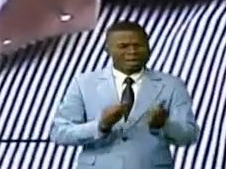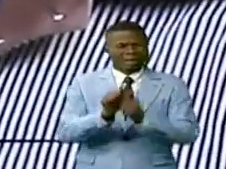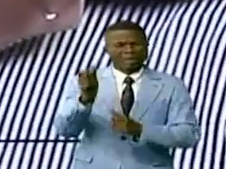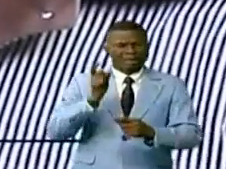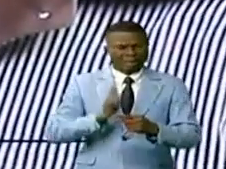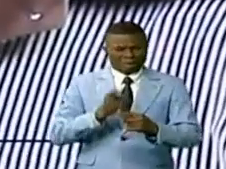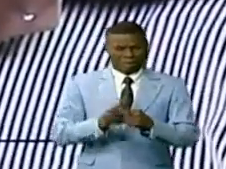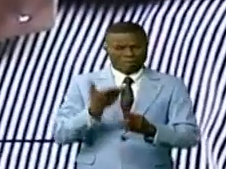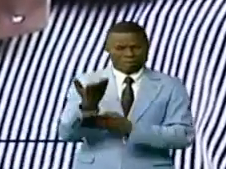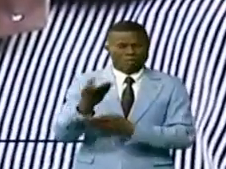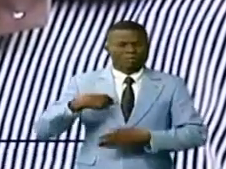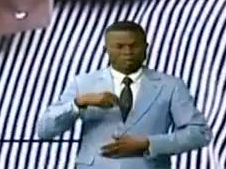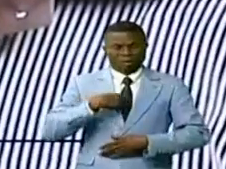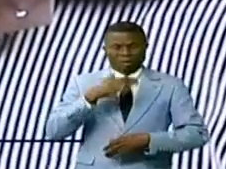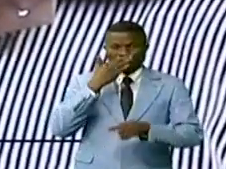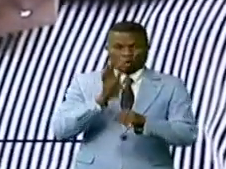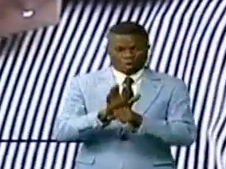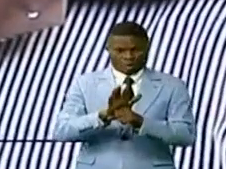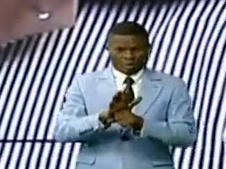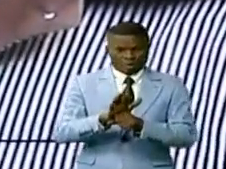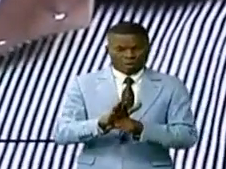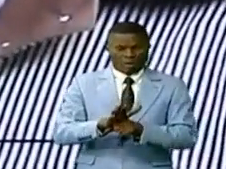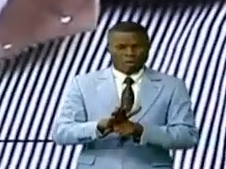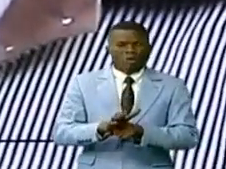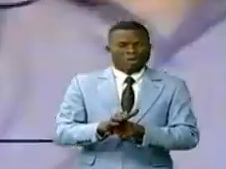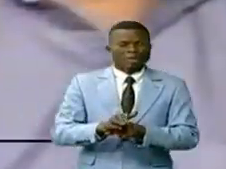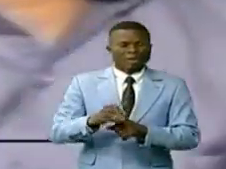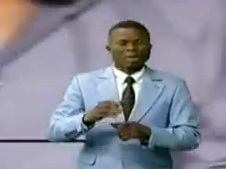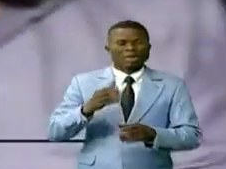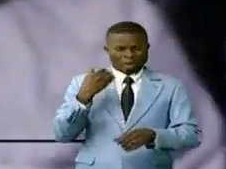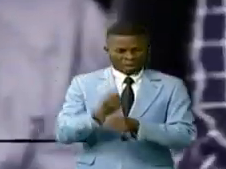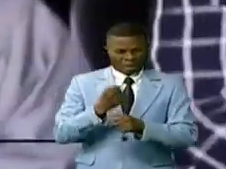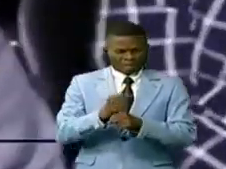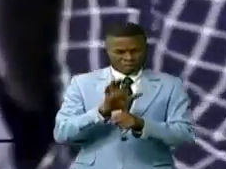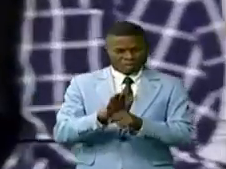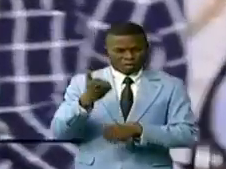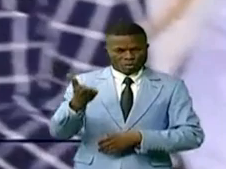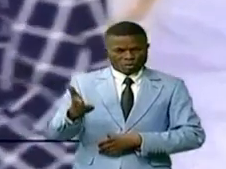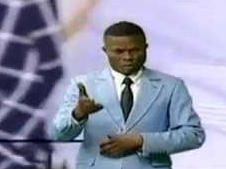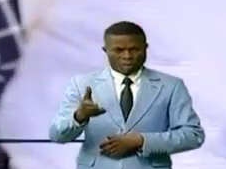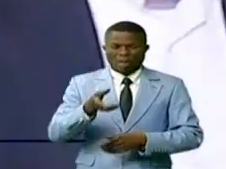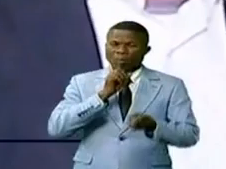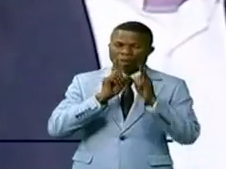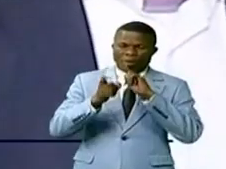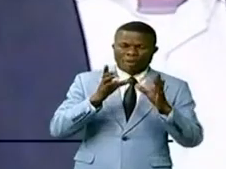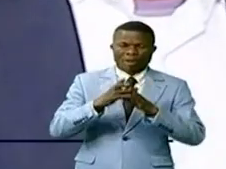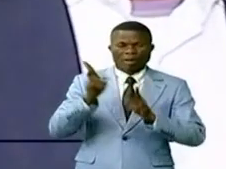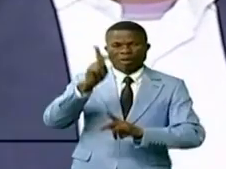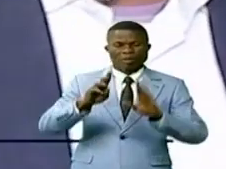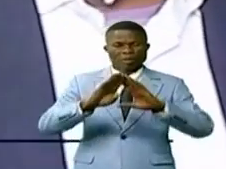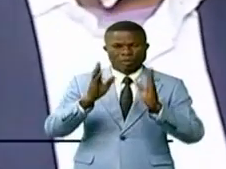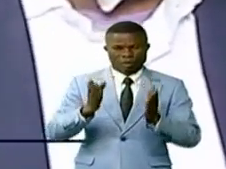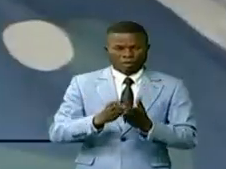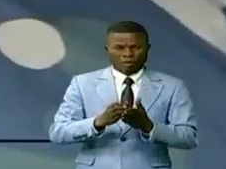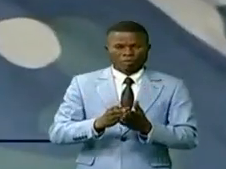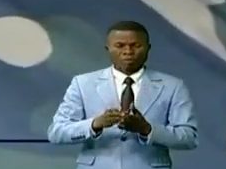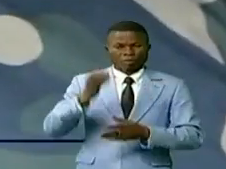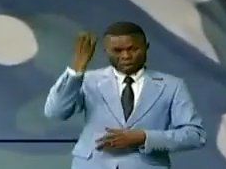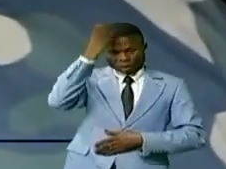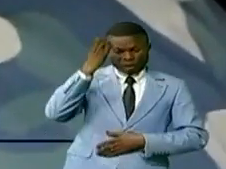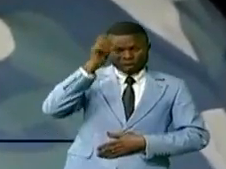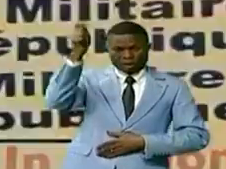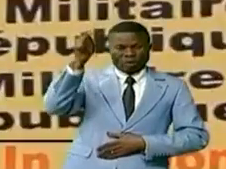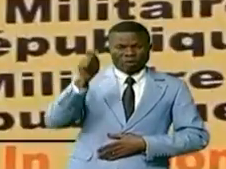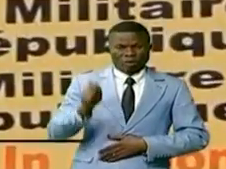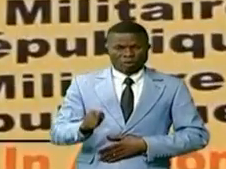il nous a promis qu'il va faire des sommiers. À l'issue des échanges avec la population, le numéro 1 de l'armée